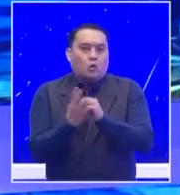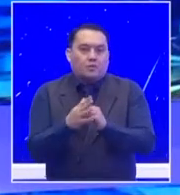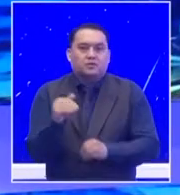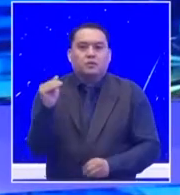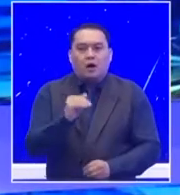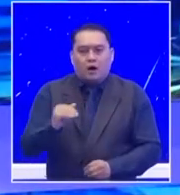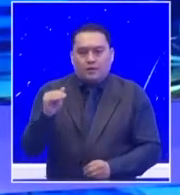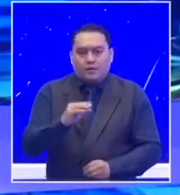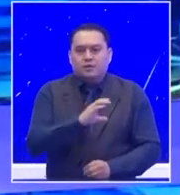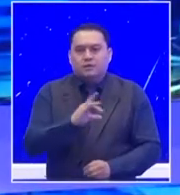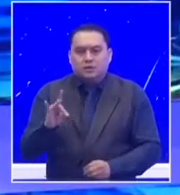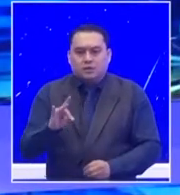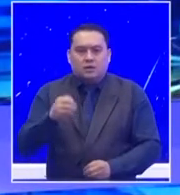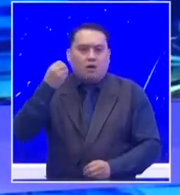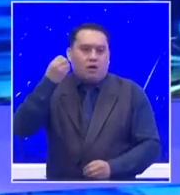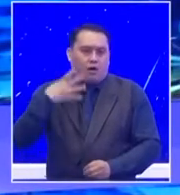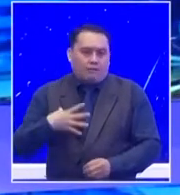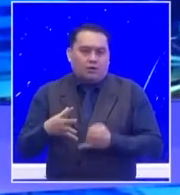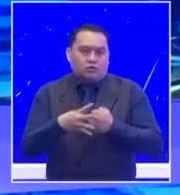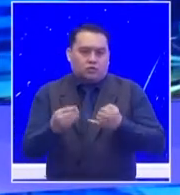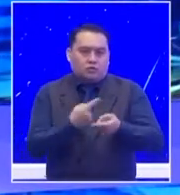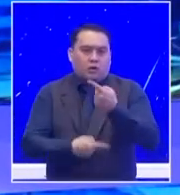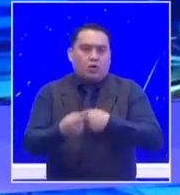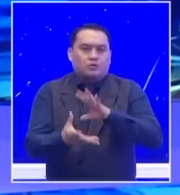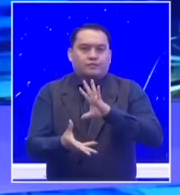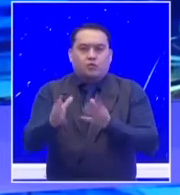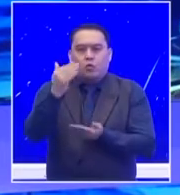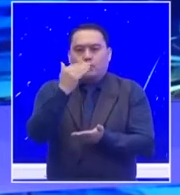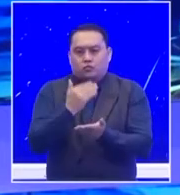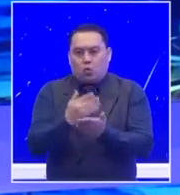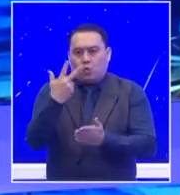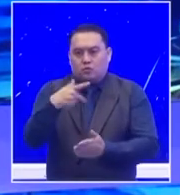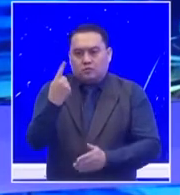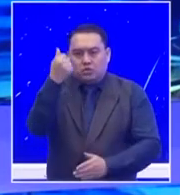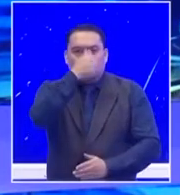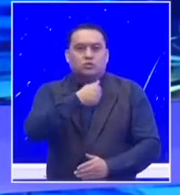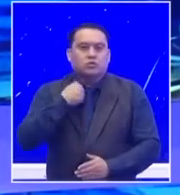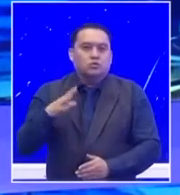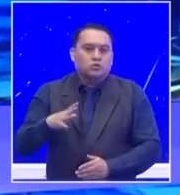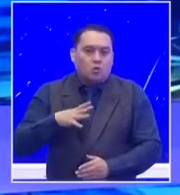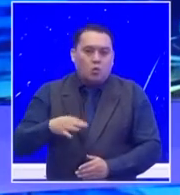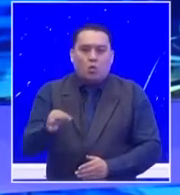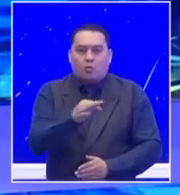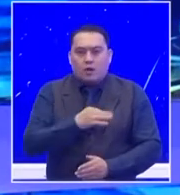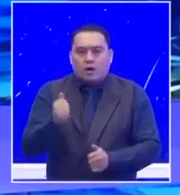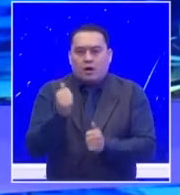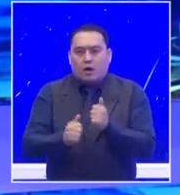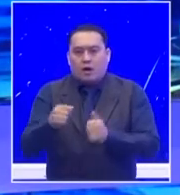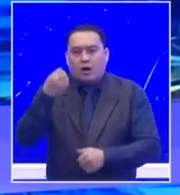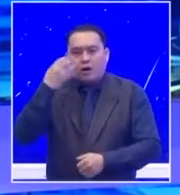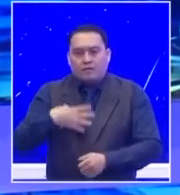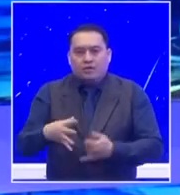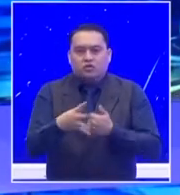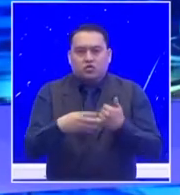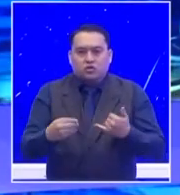15 ақпан кеңес әскерінің Ауғанстаннан шығарылған күні биыл 31 жыл толды. Осыған орай облыстың әр аймағында Ауған жерінде